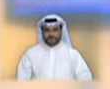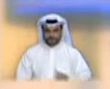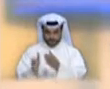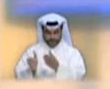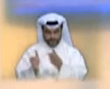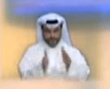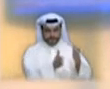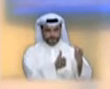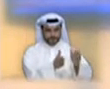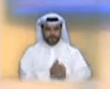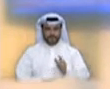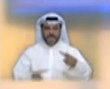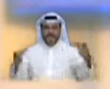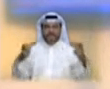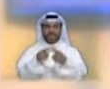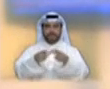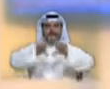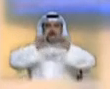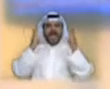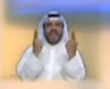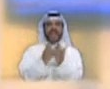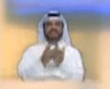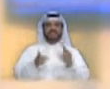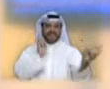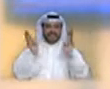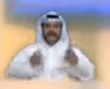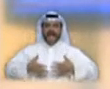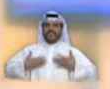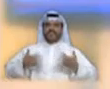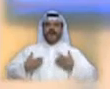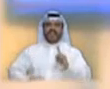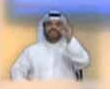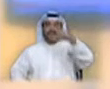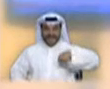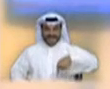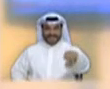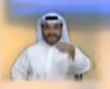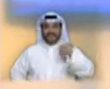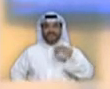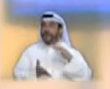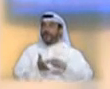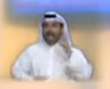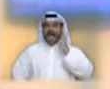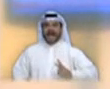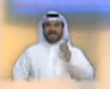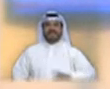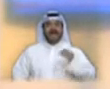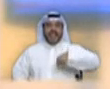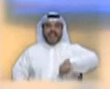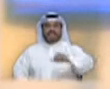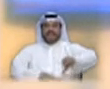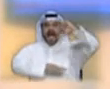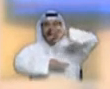وفي شأن محلي آخر، اجتمعت اللجنة المعنية باحتفالية الكويت عاصمة للثقافة الإسلامية